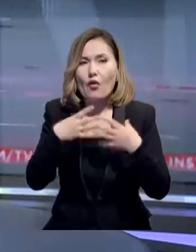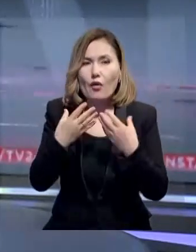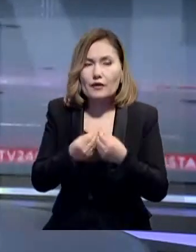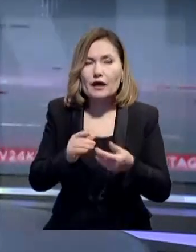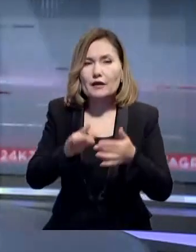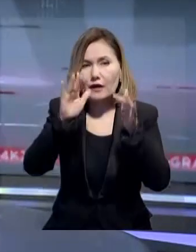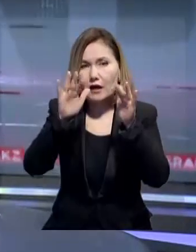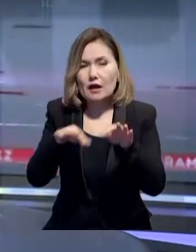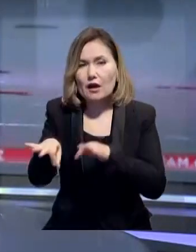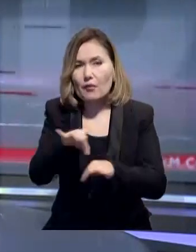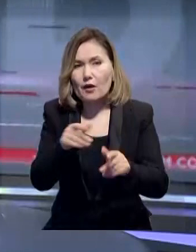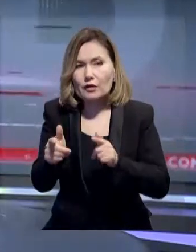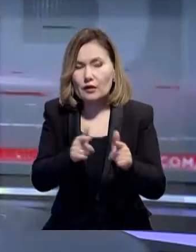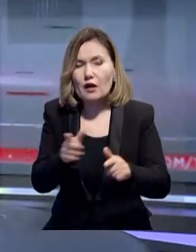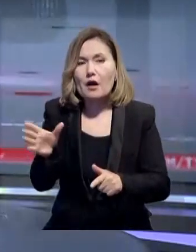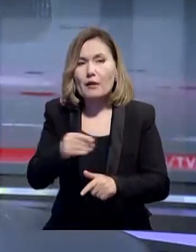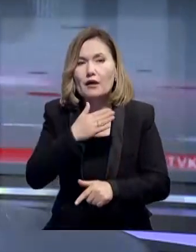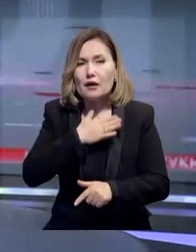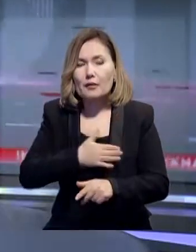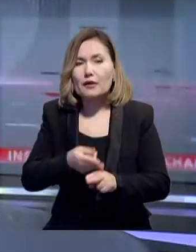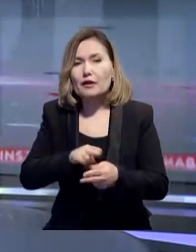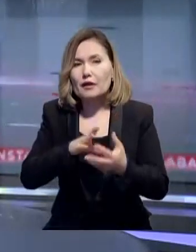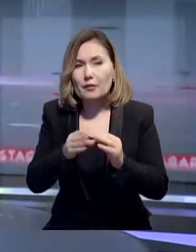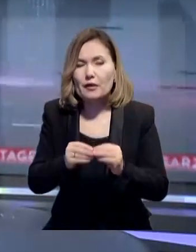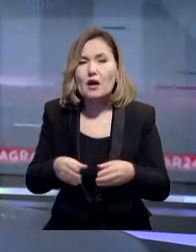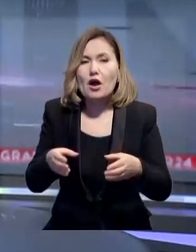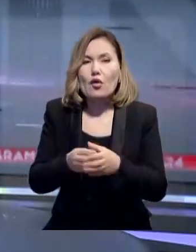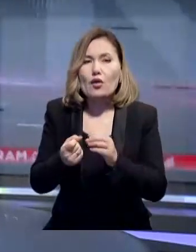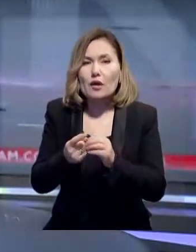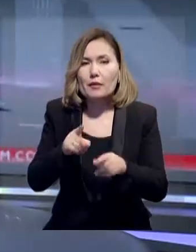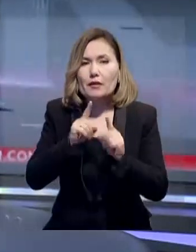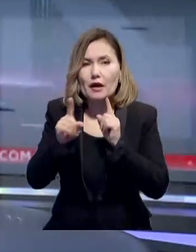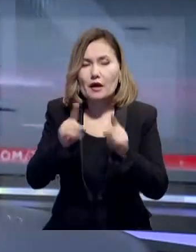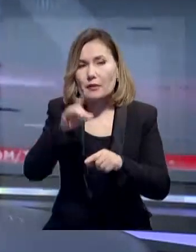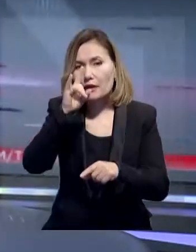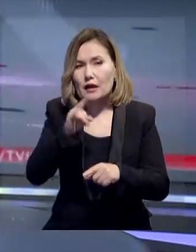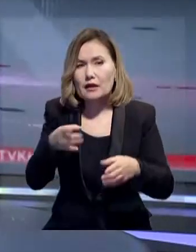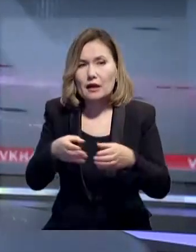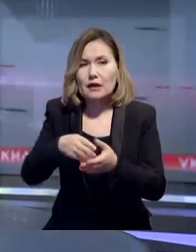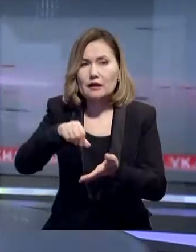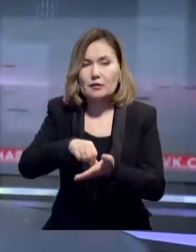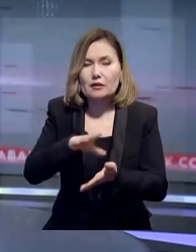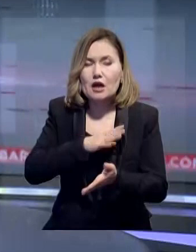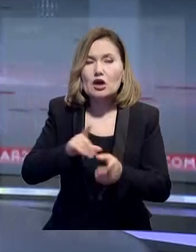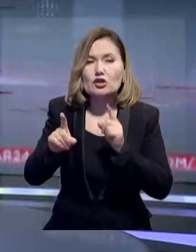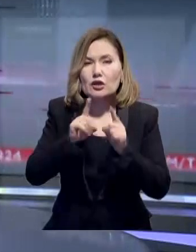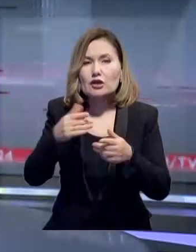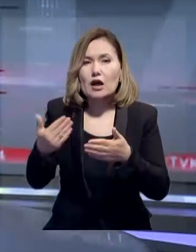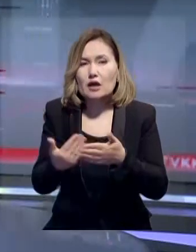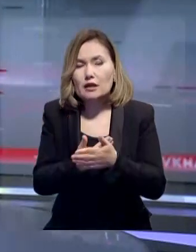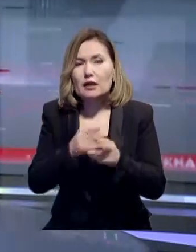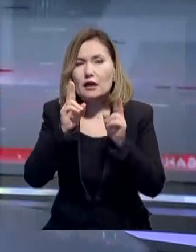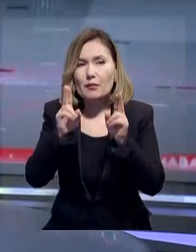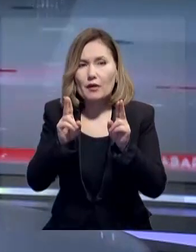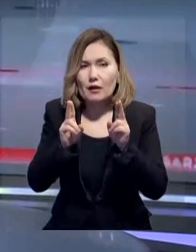цифрлық картасы жобасы көптің көңілінен шыққан. Женевада өтіп жатқан ұйымның 11-ші сессиясына Қазақстан делегациясы қатысы жатыр. Жиында